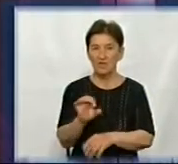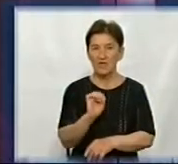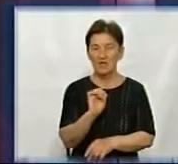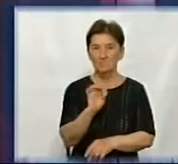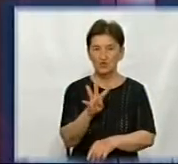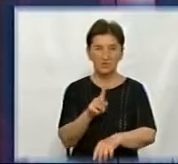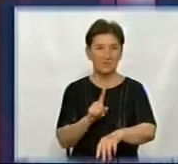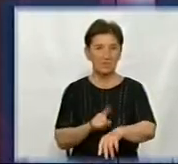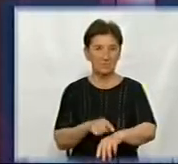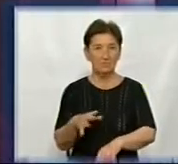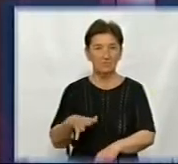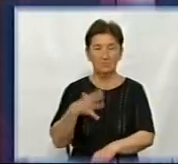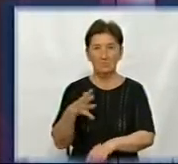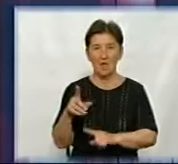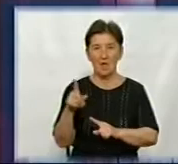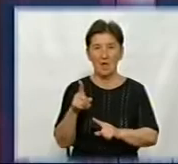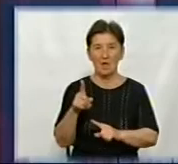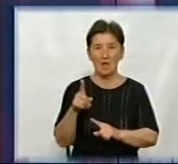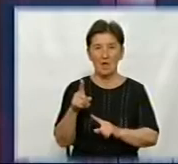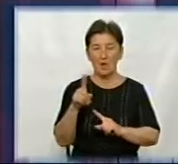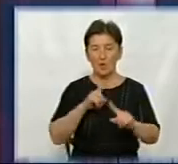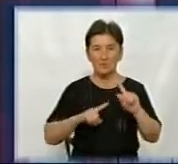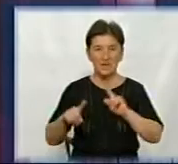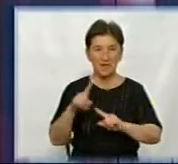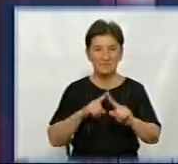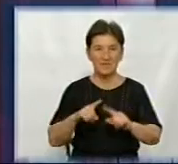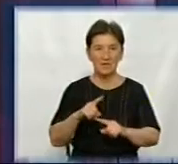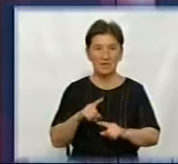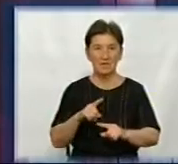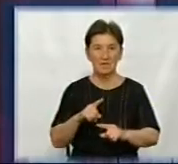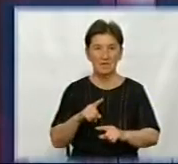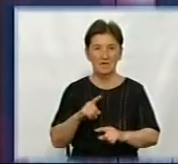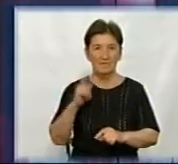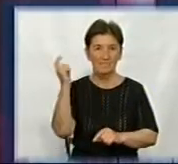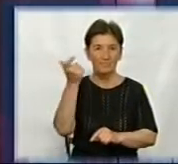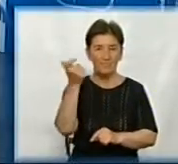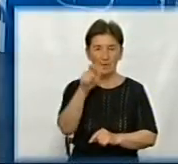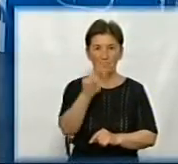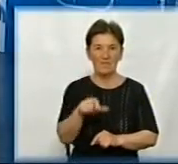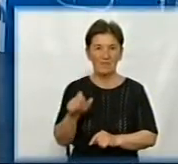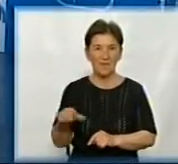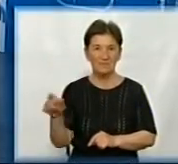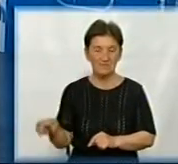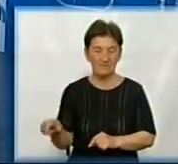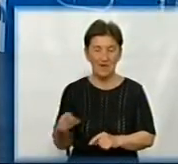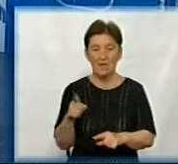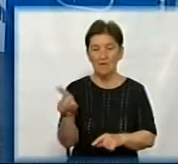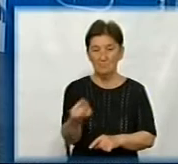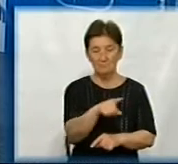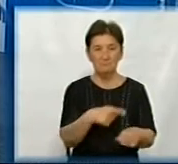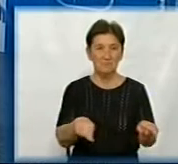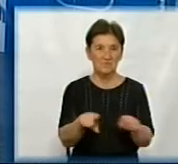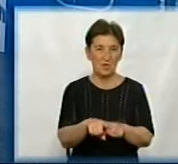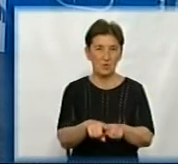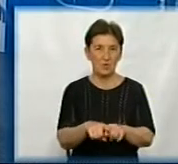годині відбулася координаційна рада підприємців, да, з якими обговорювалися ці ставки. Да. Ну, начебто такий